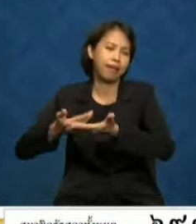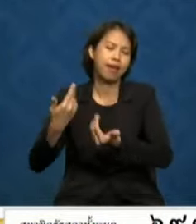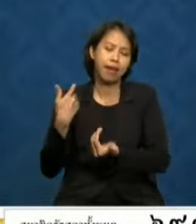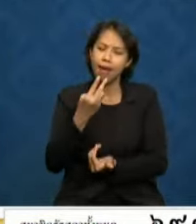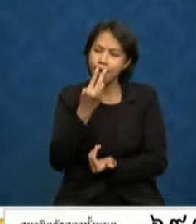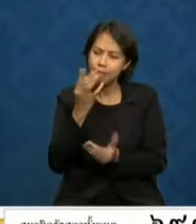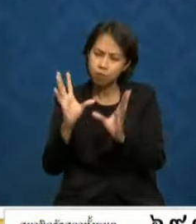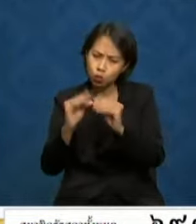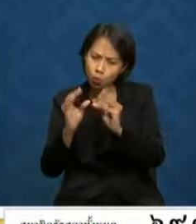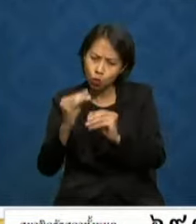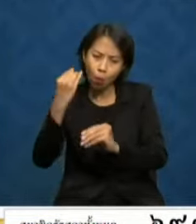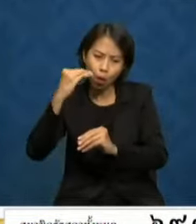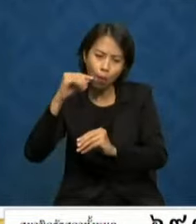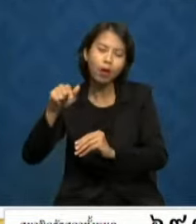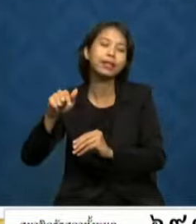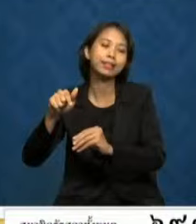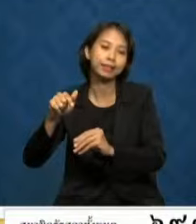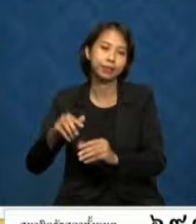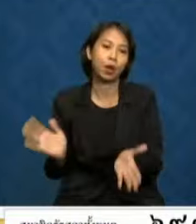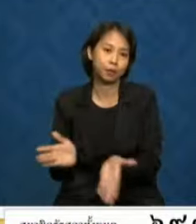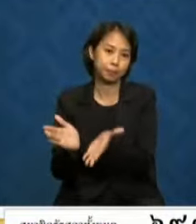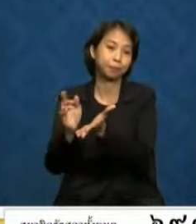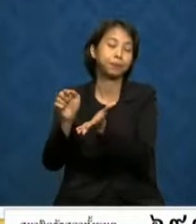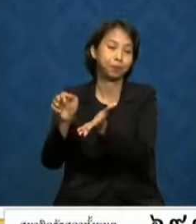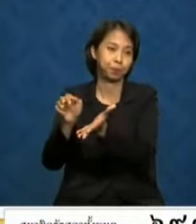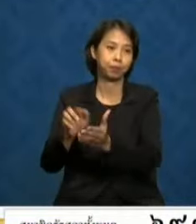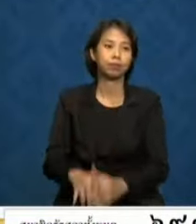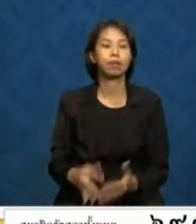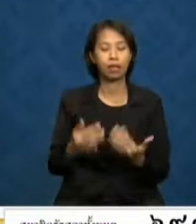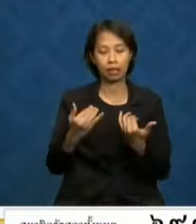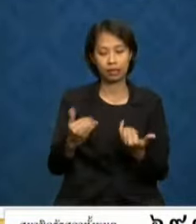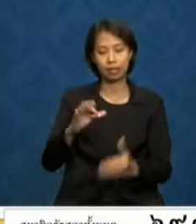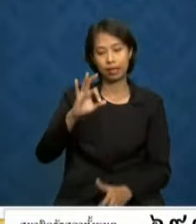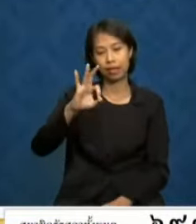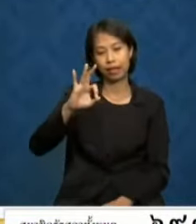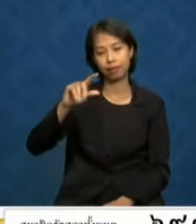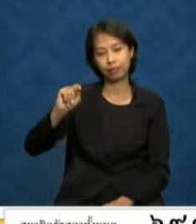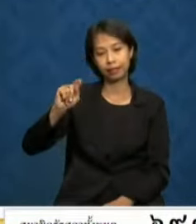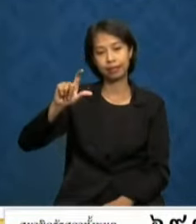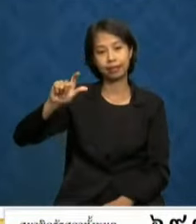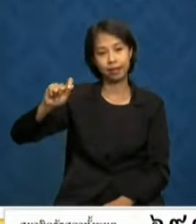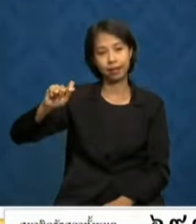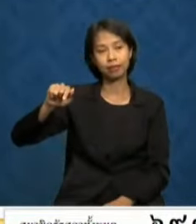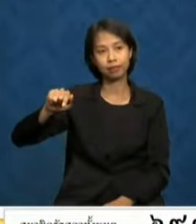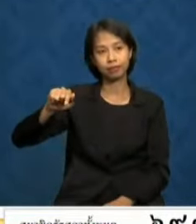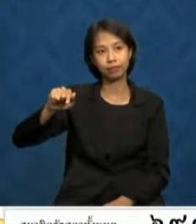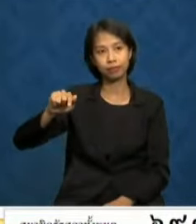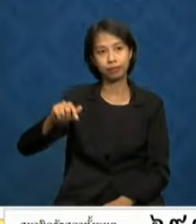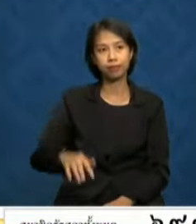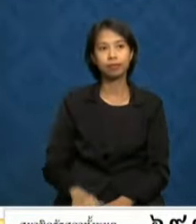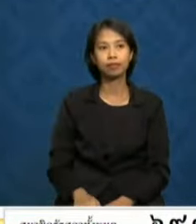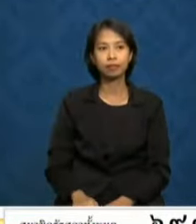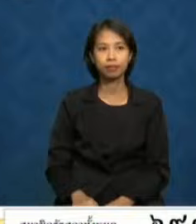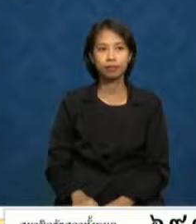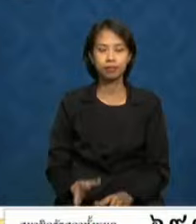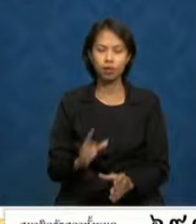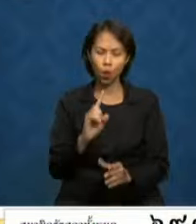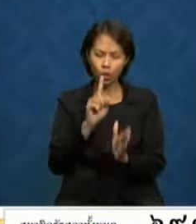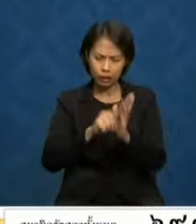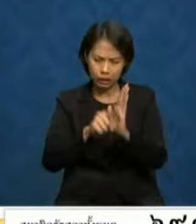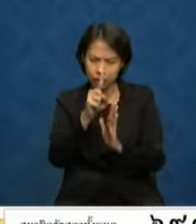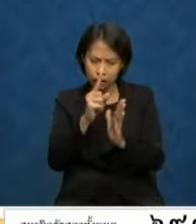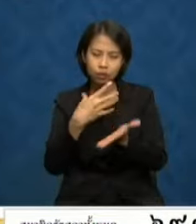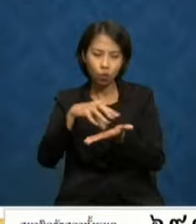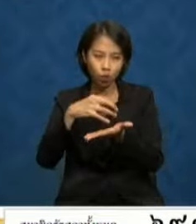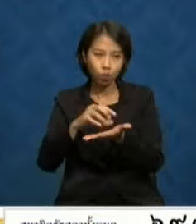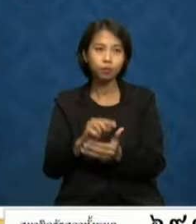ะครับทีนี้มาประเด็นต่อไปท่านประธานครับ FTA ผมเรียนไปแล้วขออีกสัก1นาทีท่านประธ